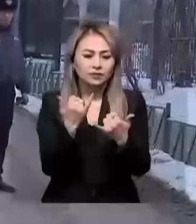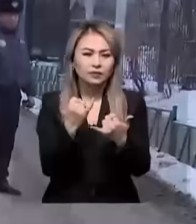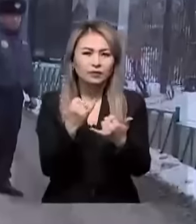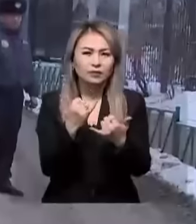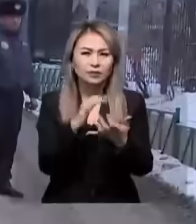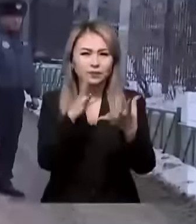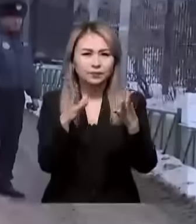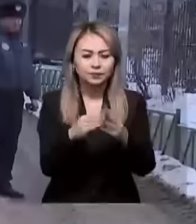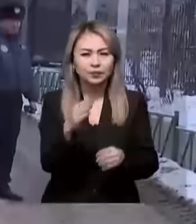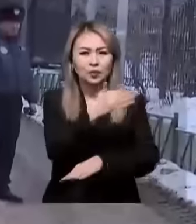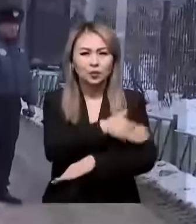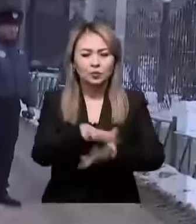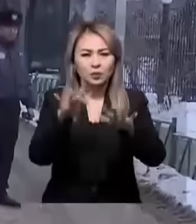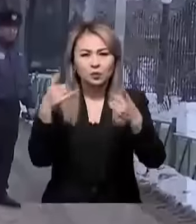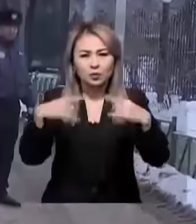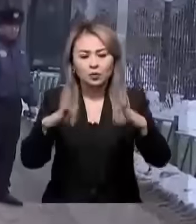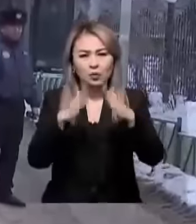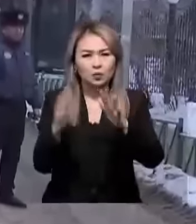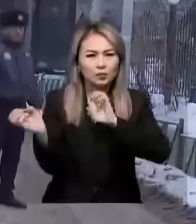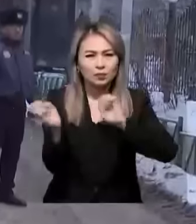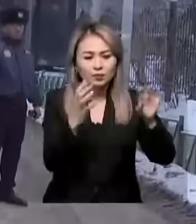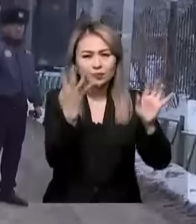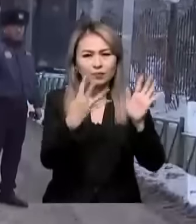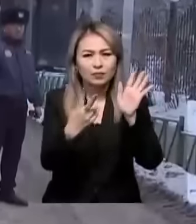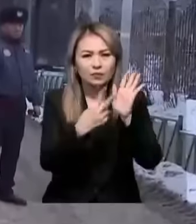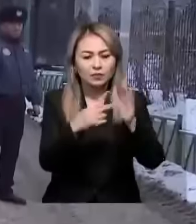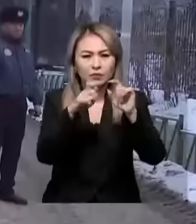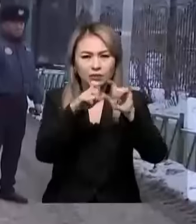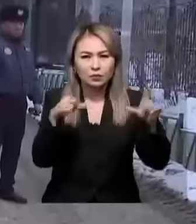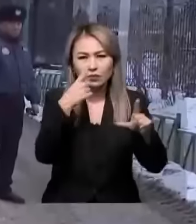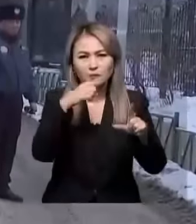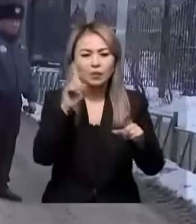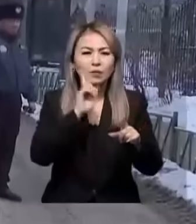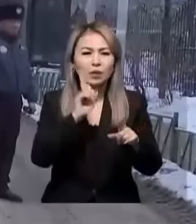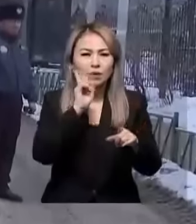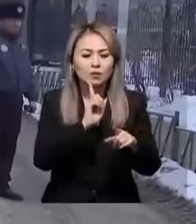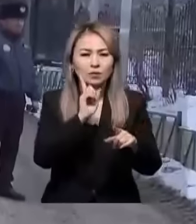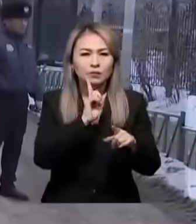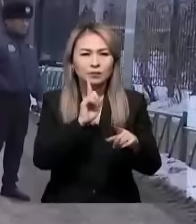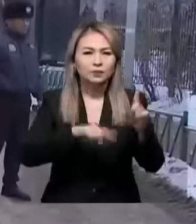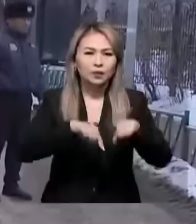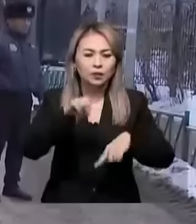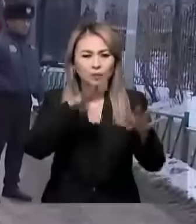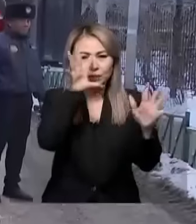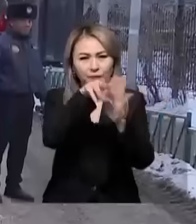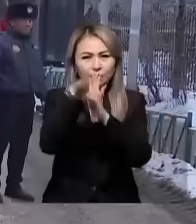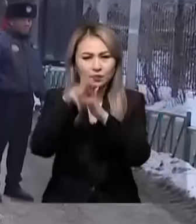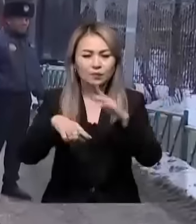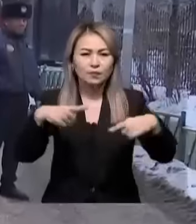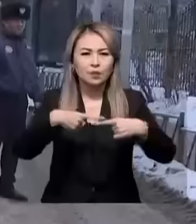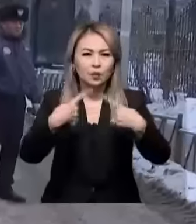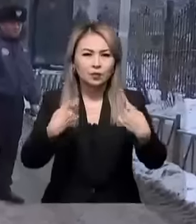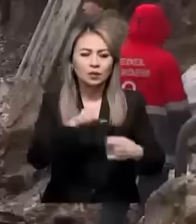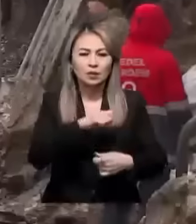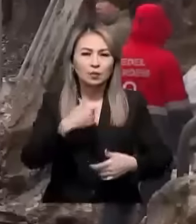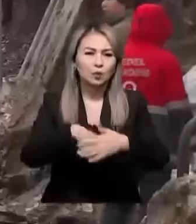көшелер үйлердің бәрін көшіріп мынау осы 47-ші мектеп кетіндегі не қалған басқалары содан кейін енді туысқан ағайындарға қонақ үйлеріне өздері